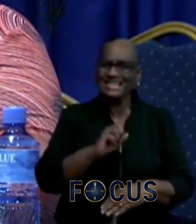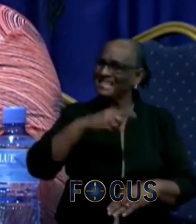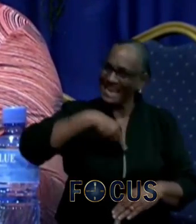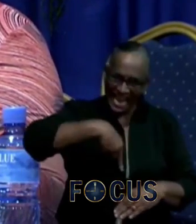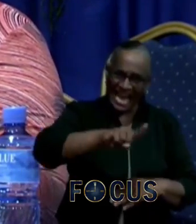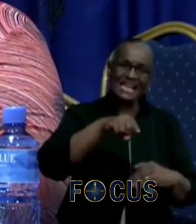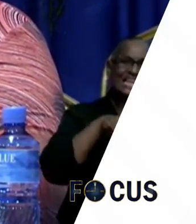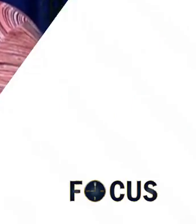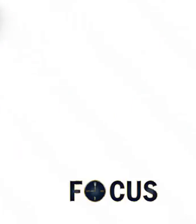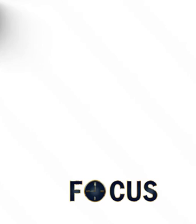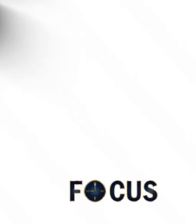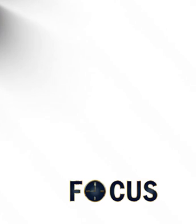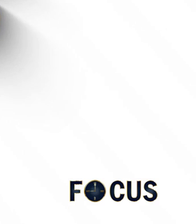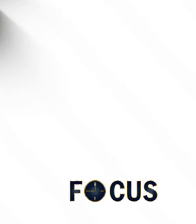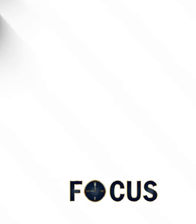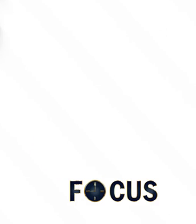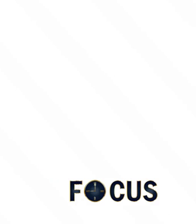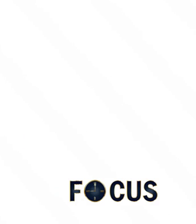in uw bedrijf.